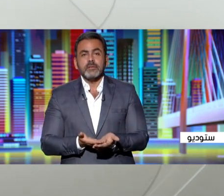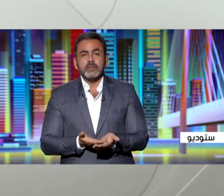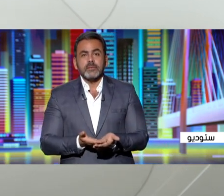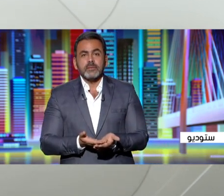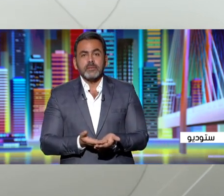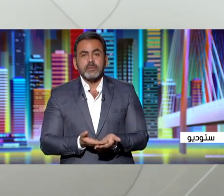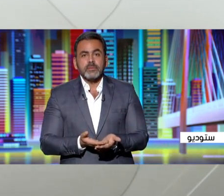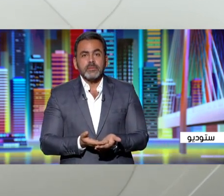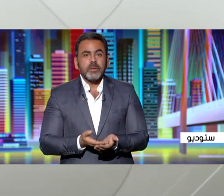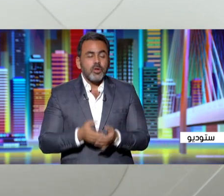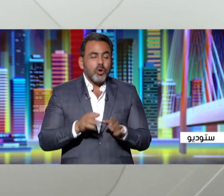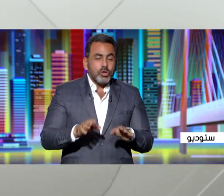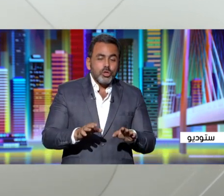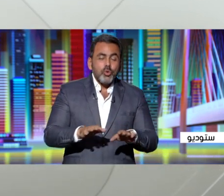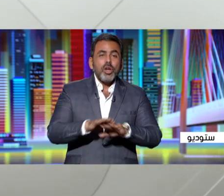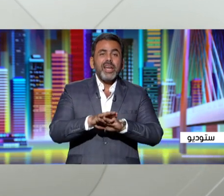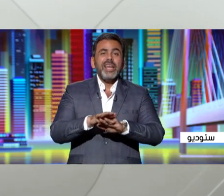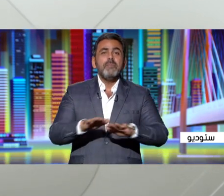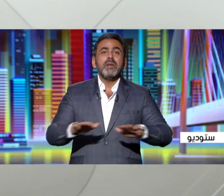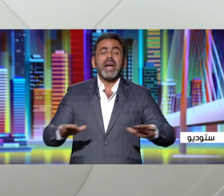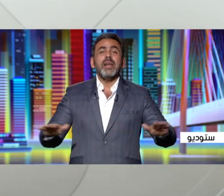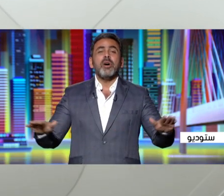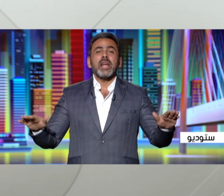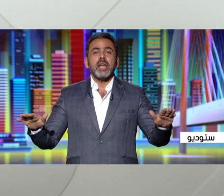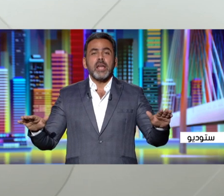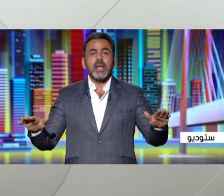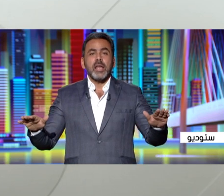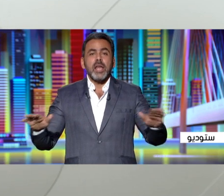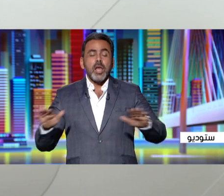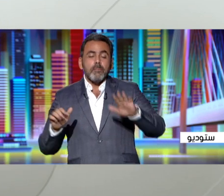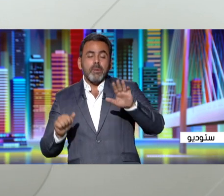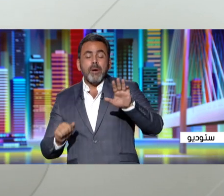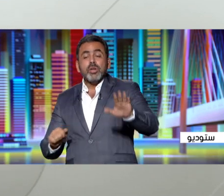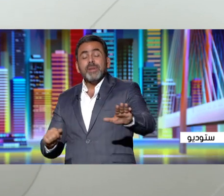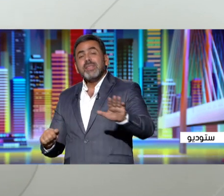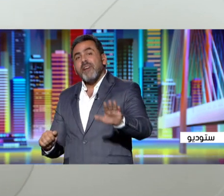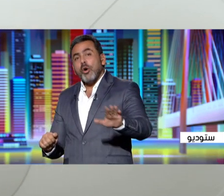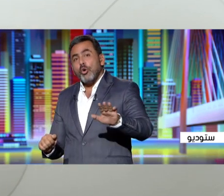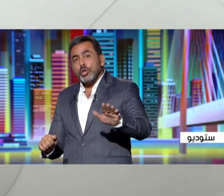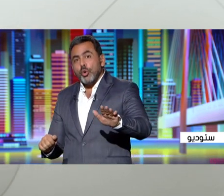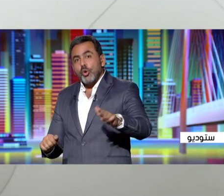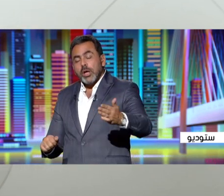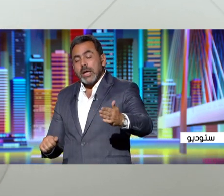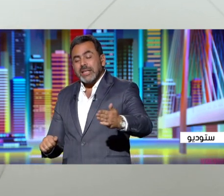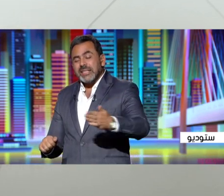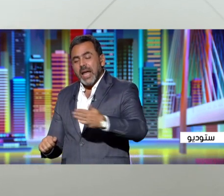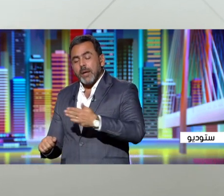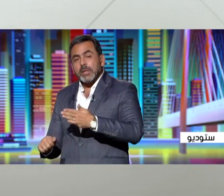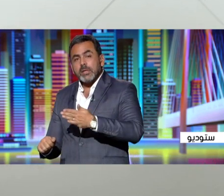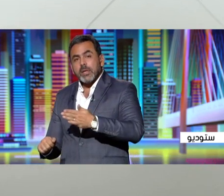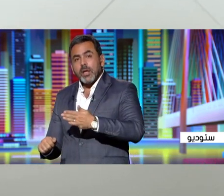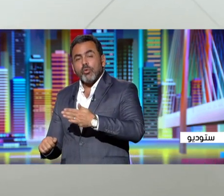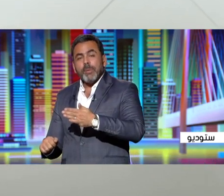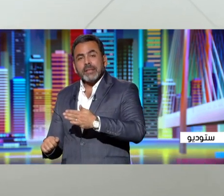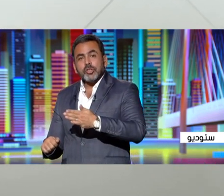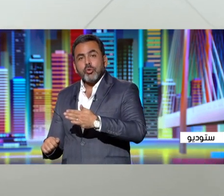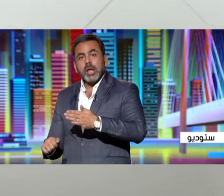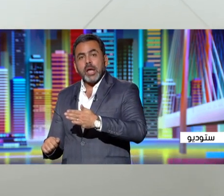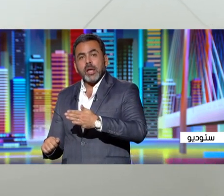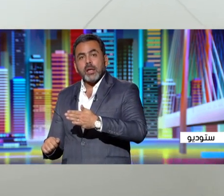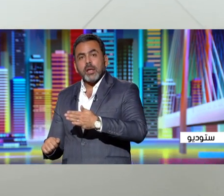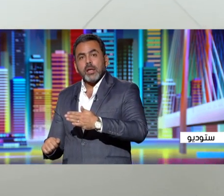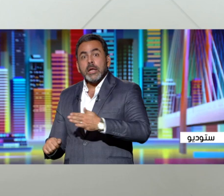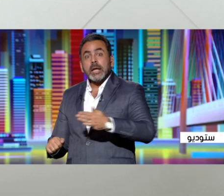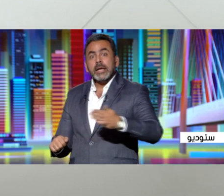نايمين اوسلو حبر على ورق بموجب اتفاق اوسلو انسحبت وبعد